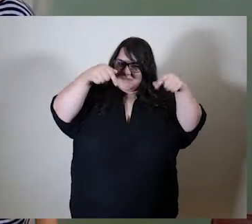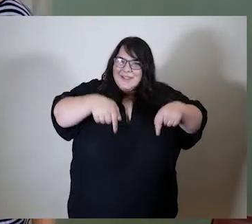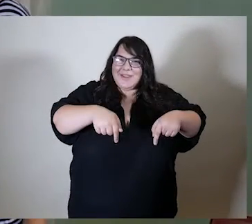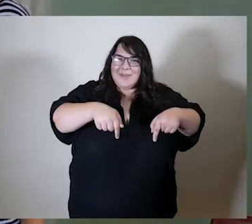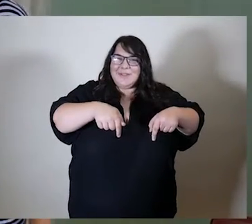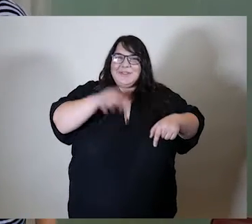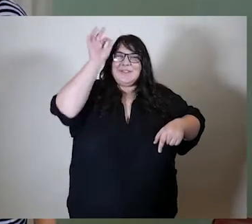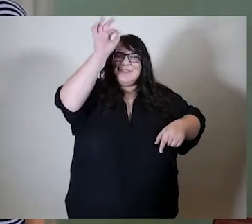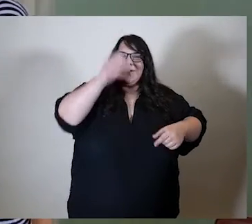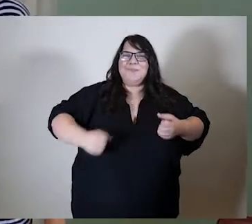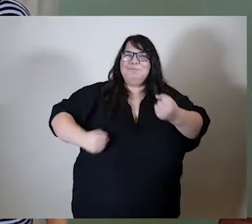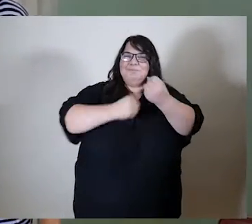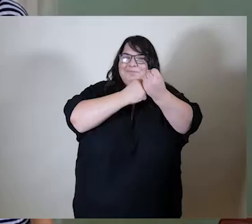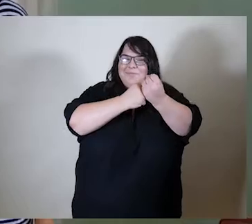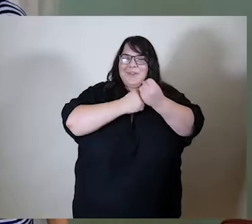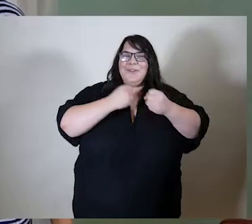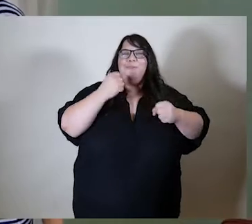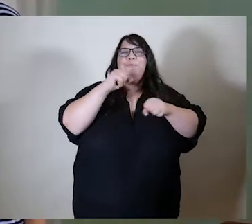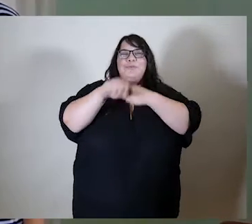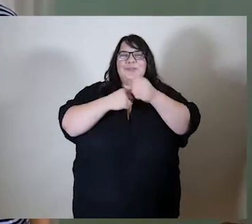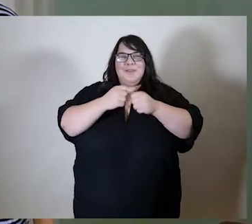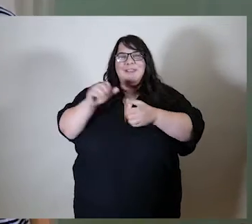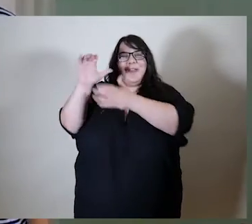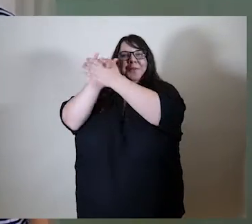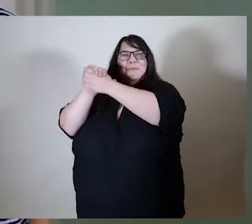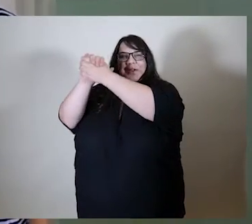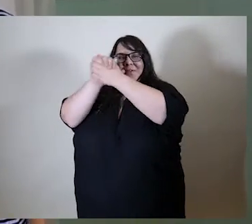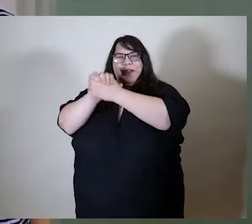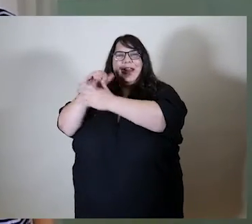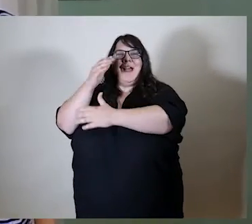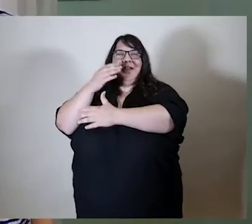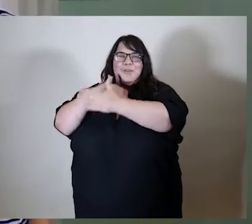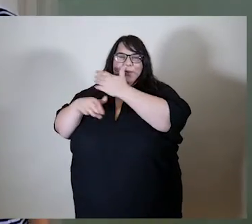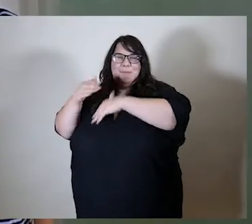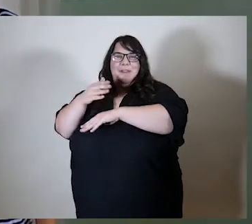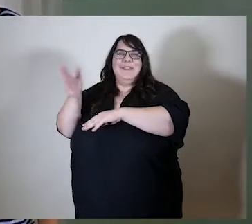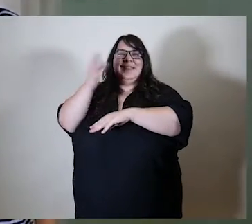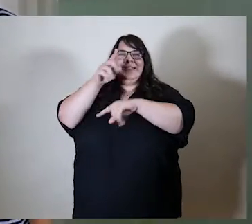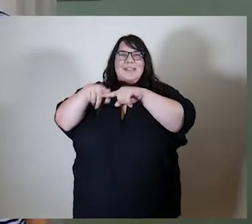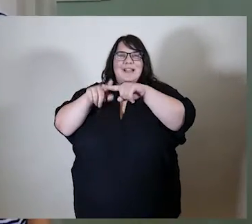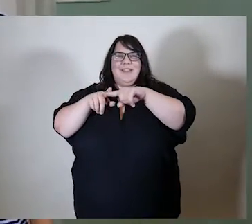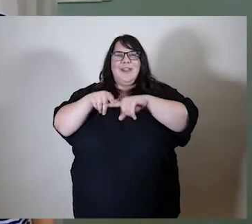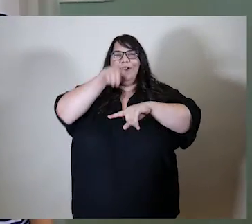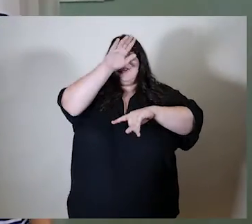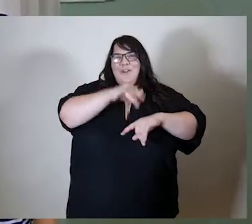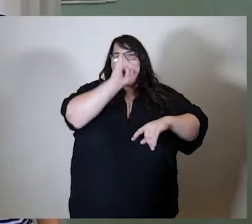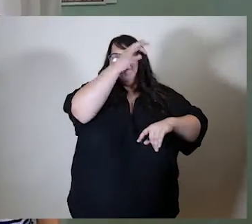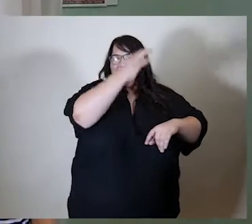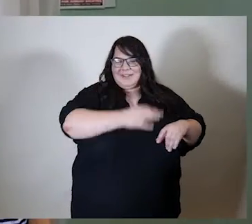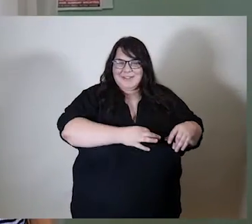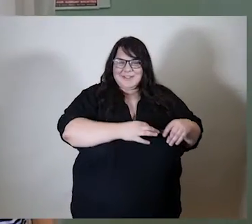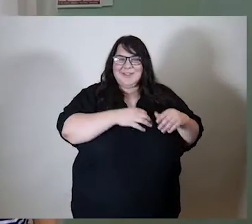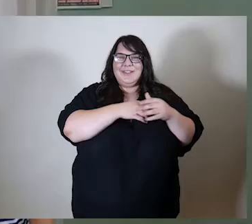εδώ για να στηρίξουμε την προσπάθεια της Περιφερειακής Ομοσπονδίας Ατόμων με Αναπηρία Δυτικής Ελλάδας και